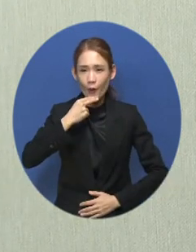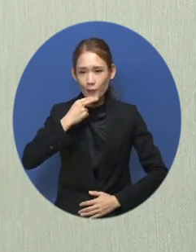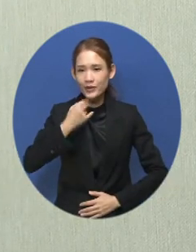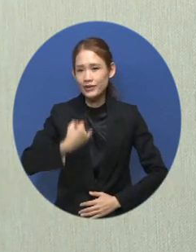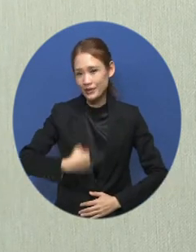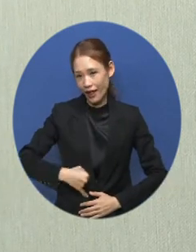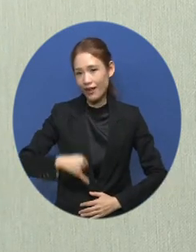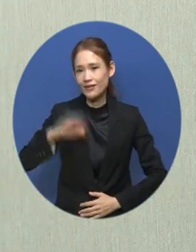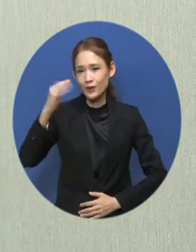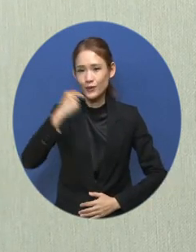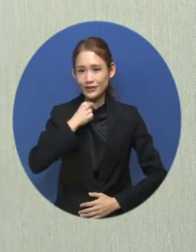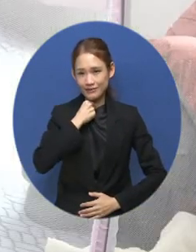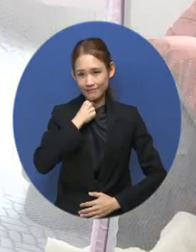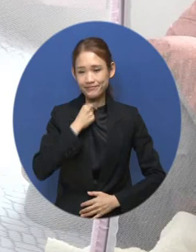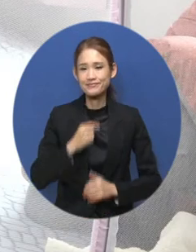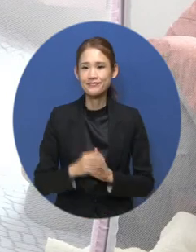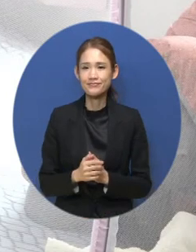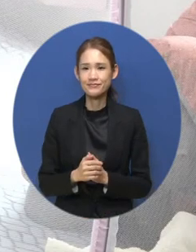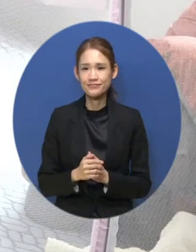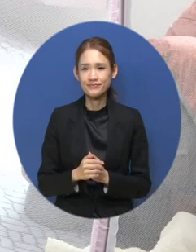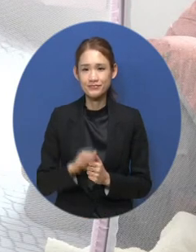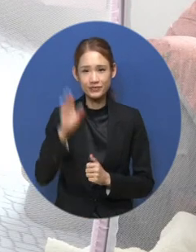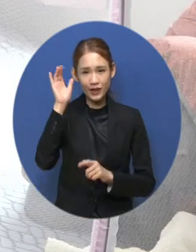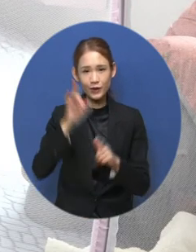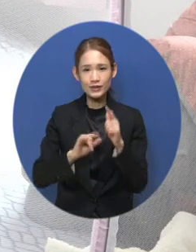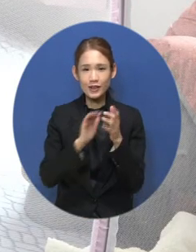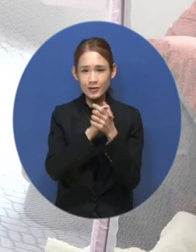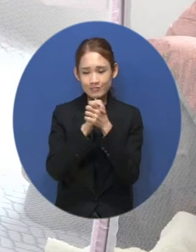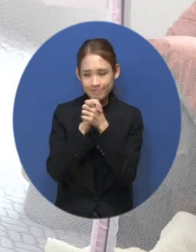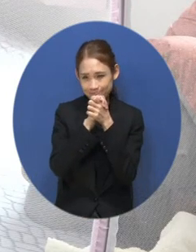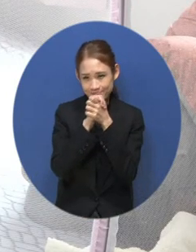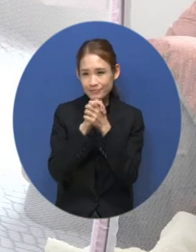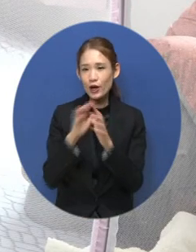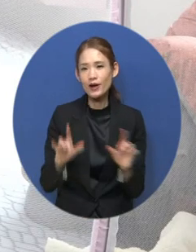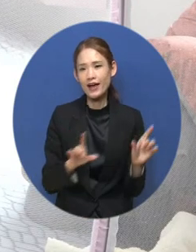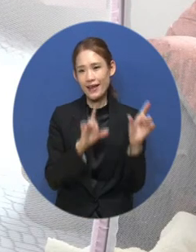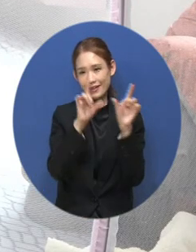딸이 되고 싶어요. 앞으로도 우리가 화목하게 살고